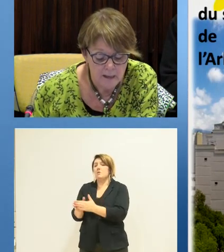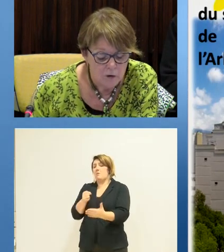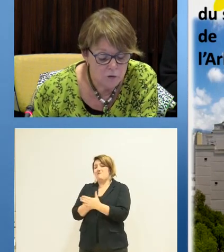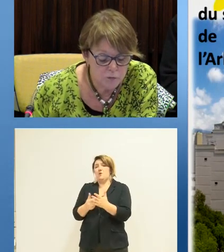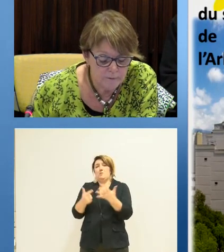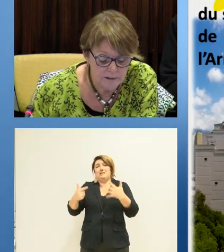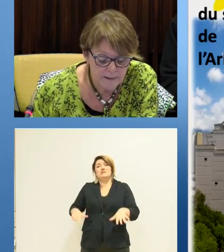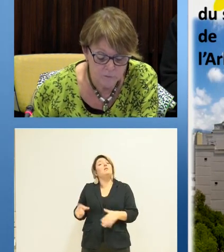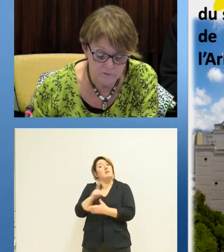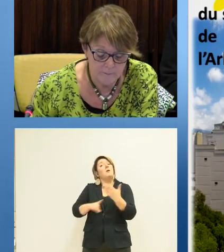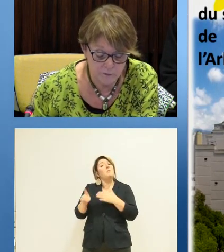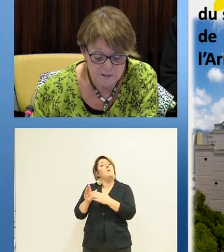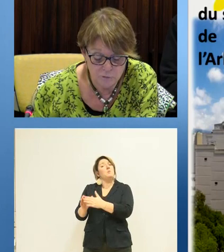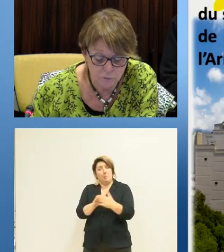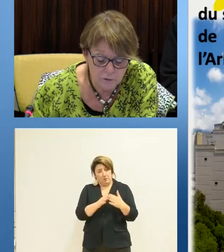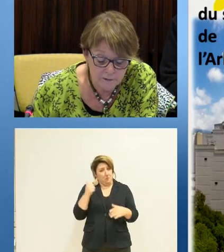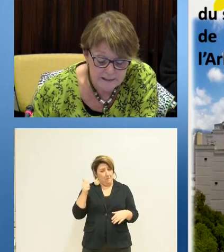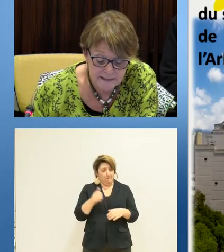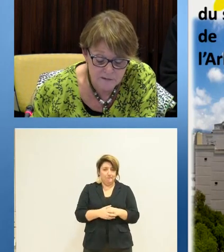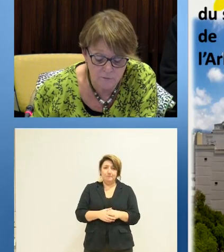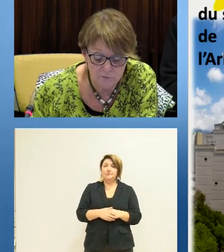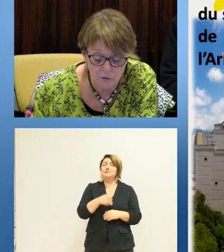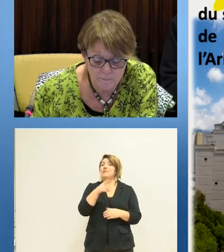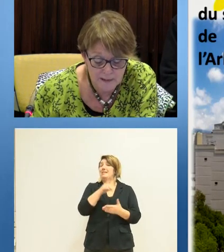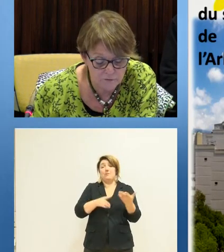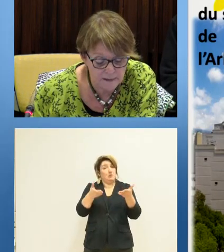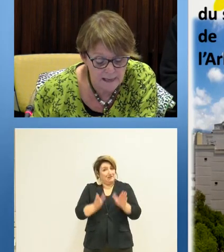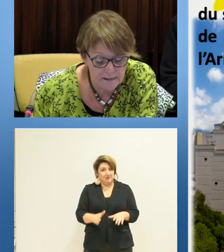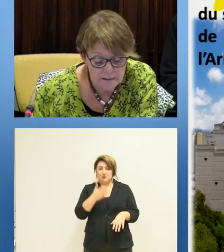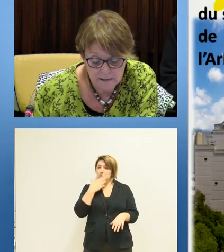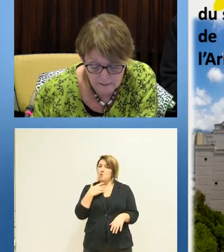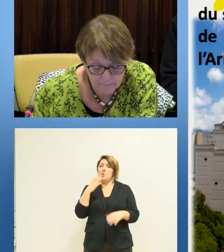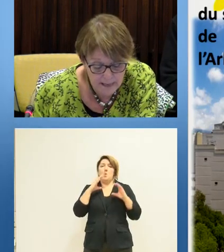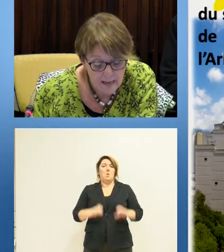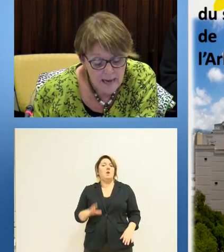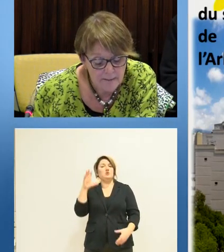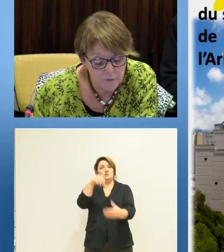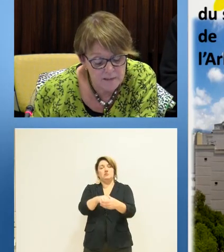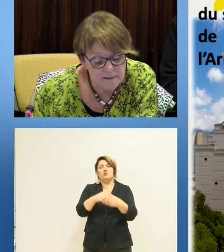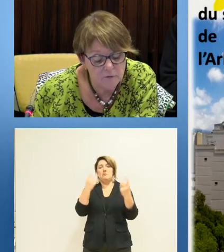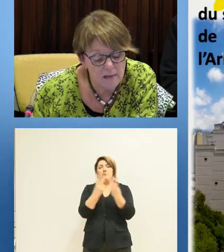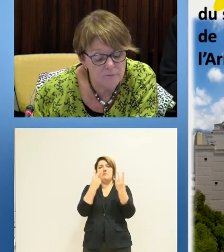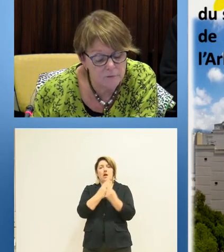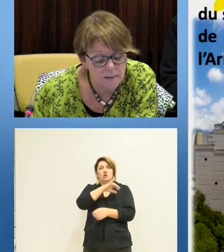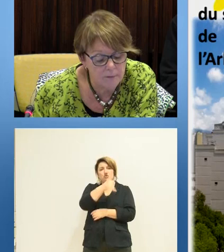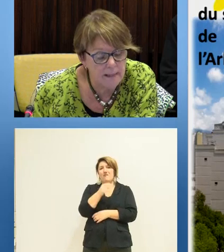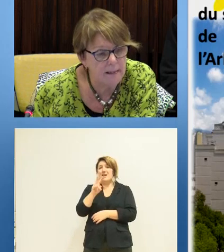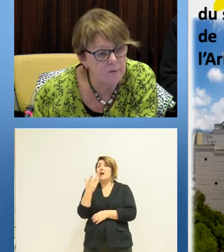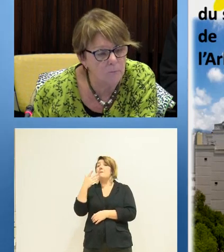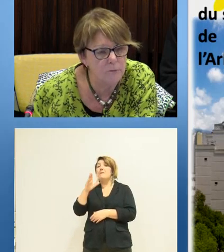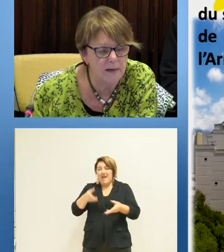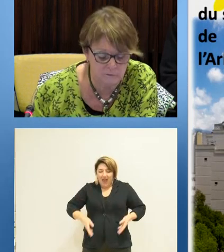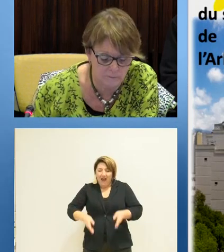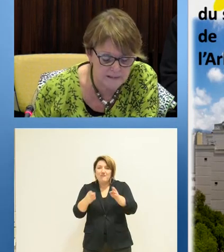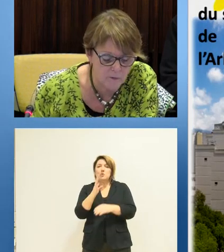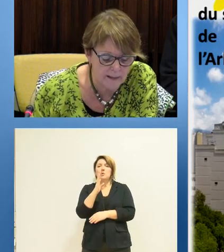le souhait du département s'est porté sur une relocalisation dans le parc jean vers lag mais à proximité de l'avenue de la bruyère et